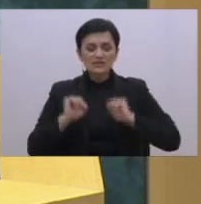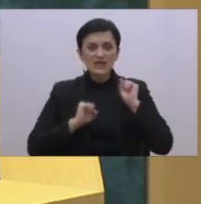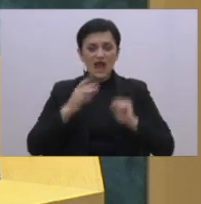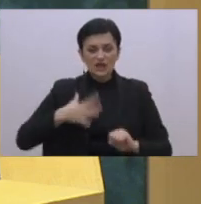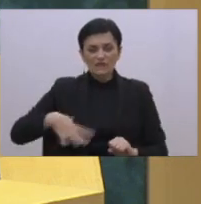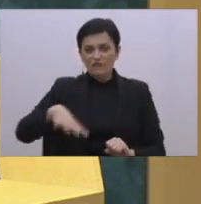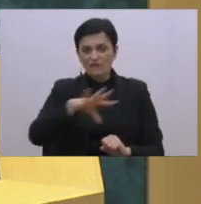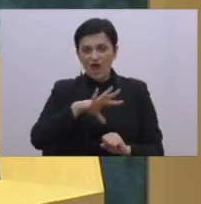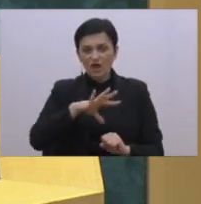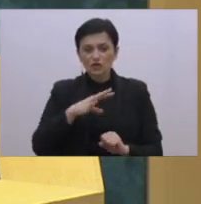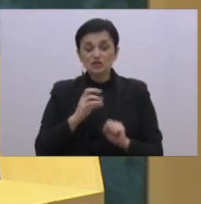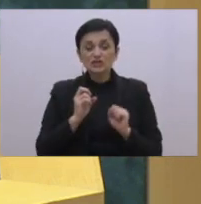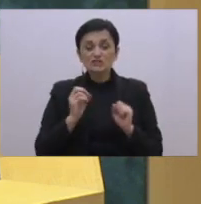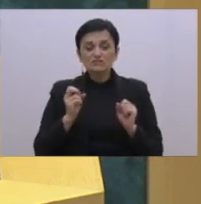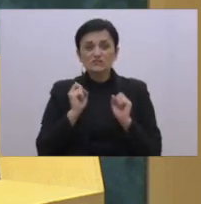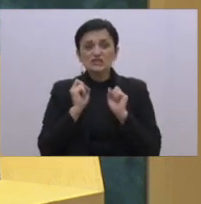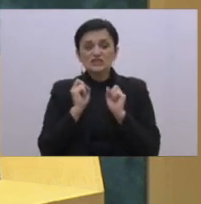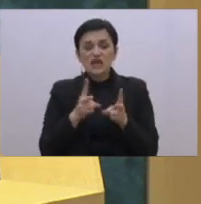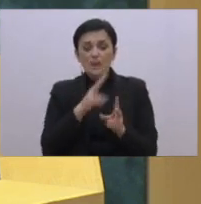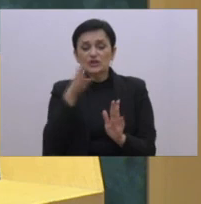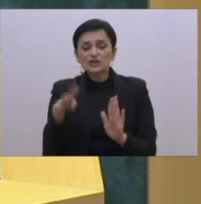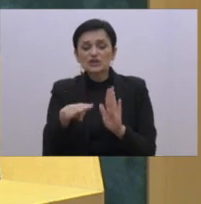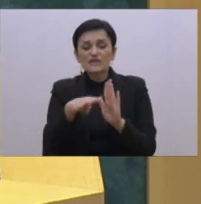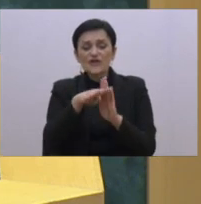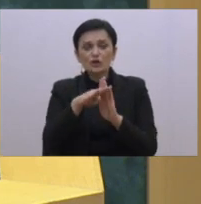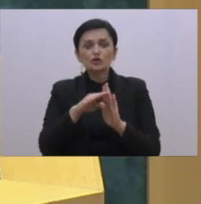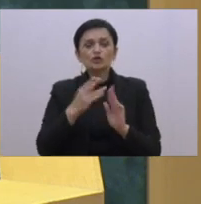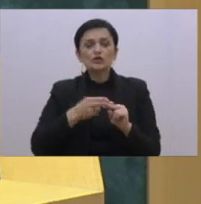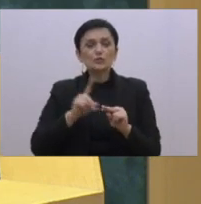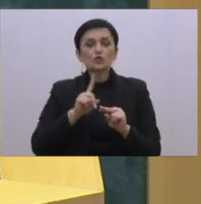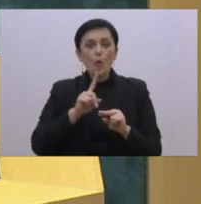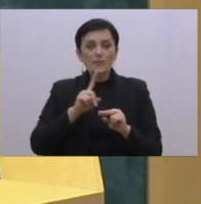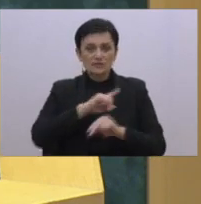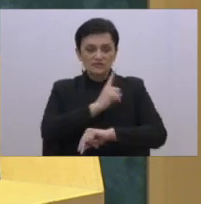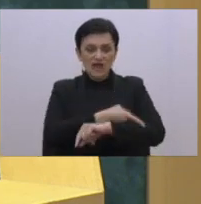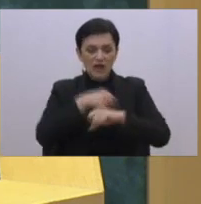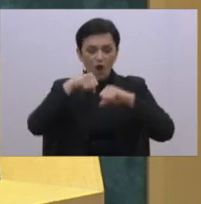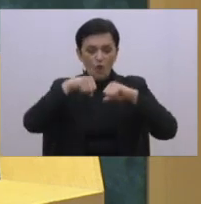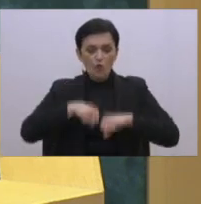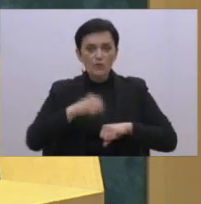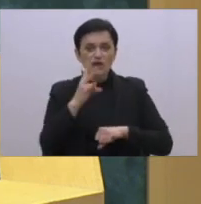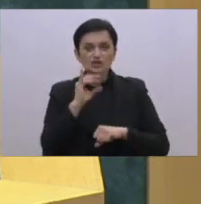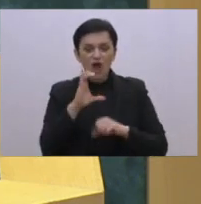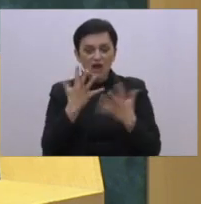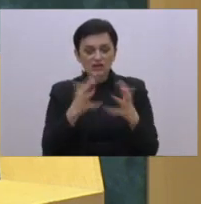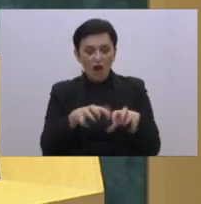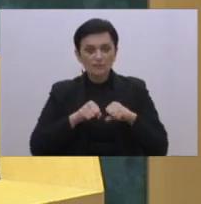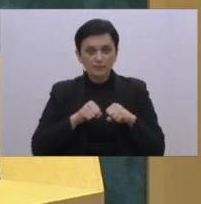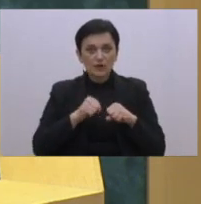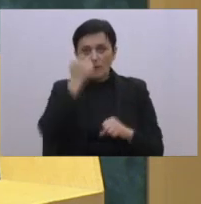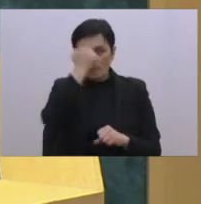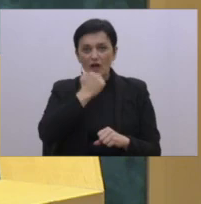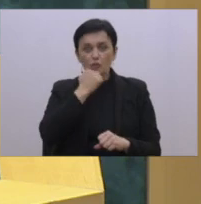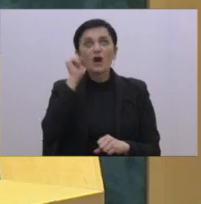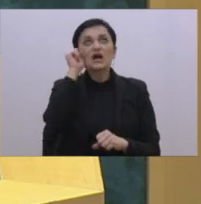ქვეყანა სასიცოცხლო საფრთხის ქვეშ დაეყენებინათ, მხოლოდ იმისთვის, რომ ძალაუფლების მოპოვების შანსი ჩაიგდოთ ხელში. მადლობა